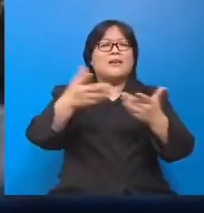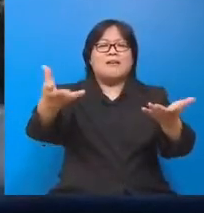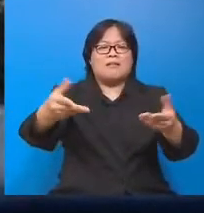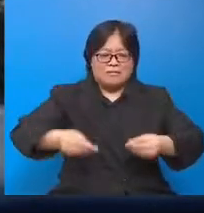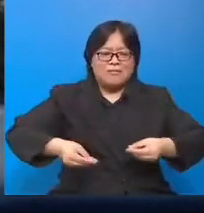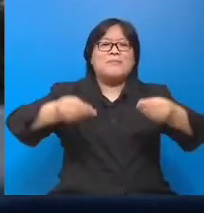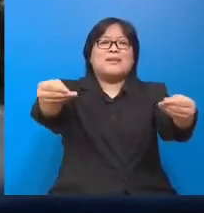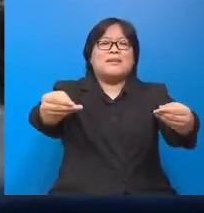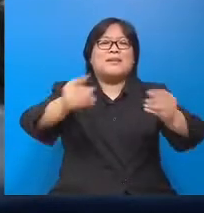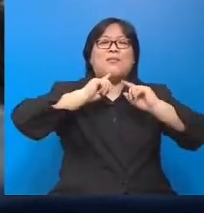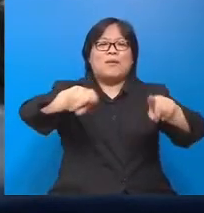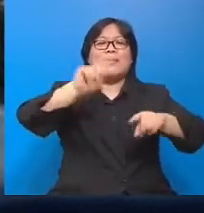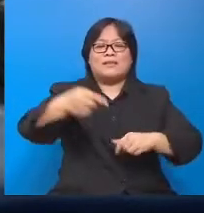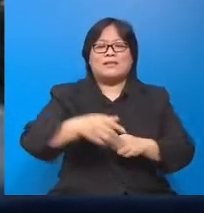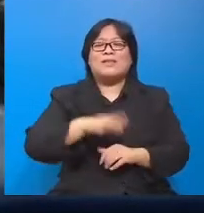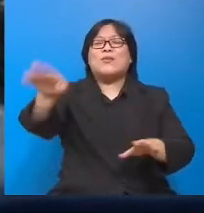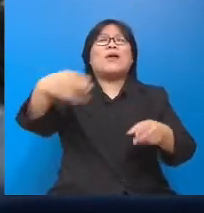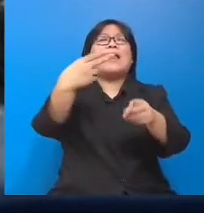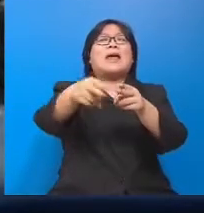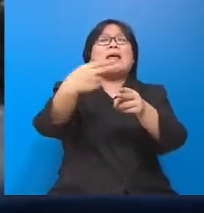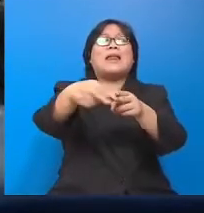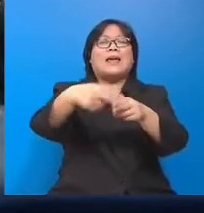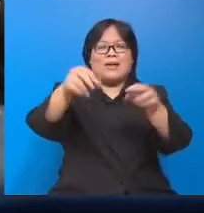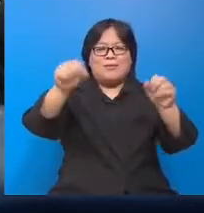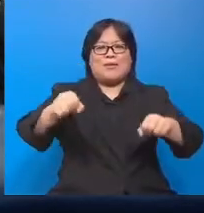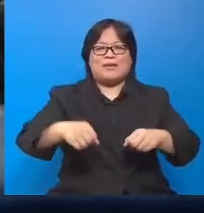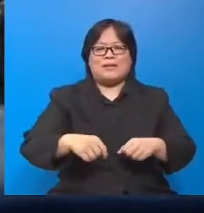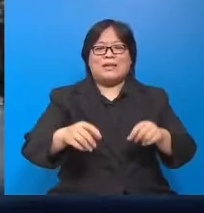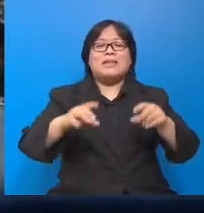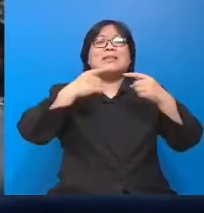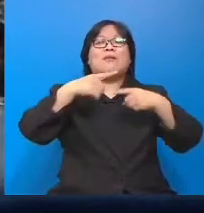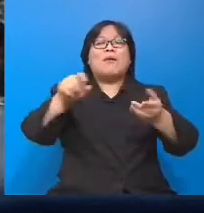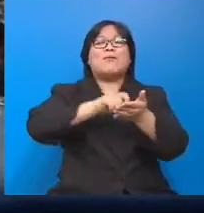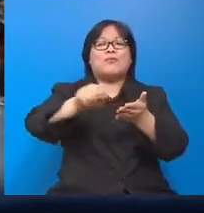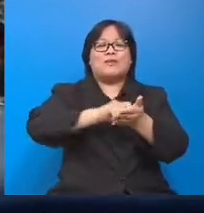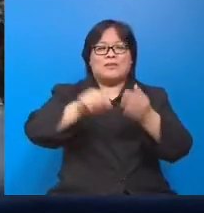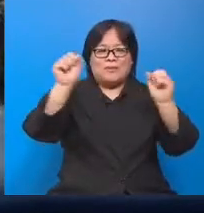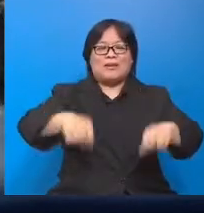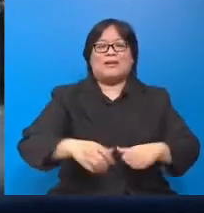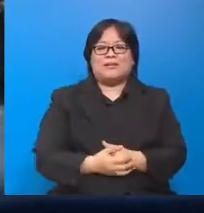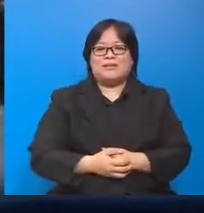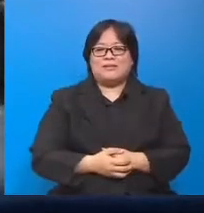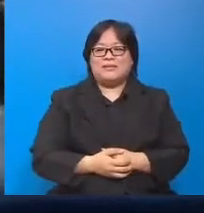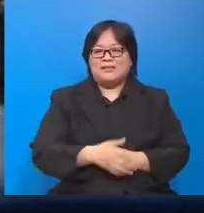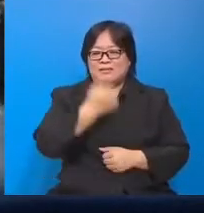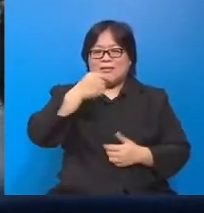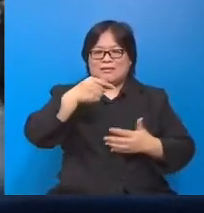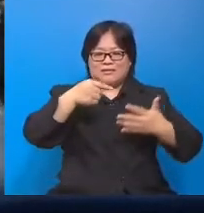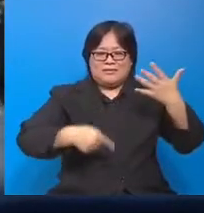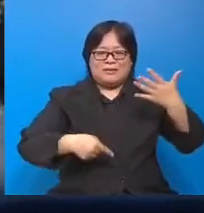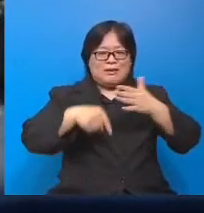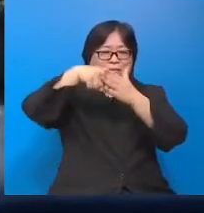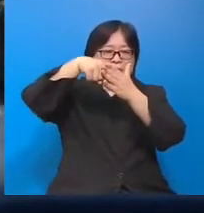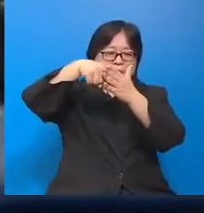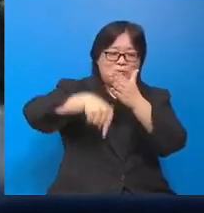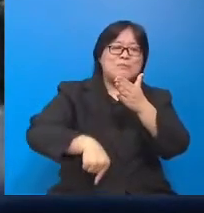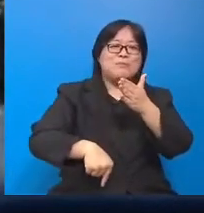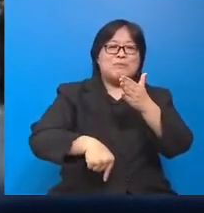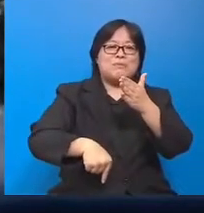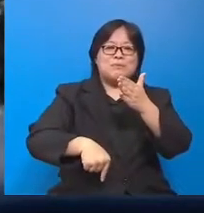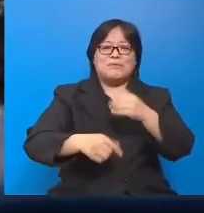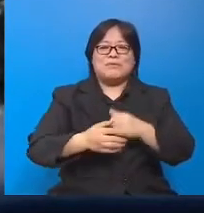saya bagi Joanna jengkel ringkaskan kembali bagi Jepang tulis Iya kenapa terperinci